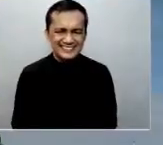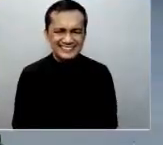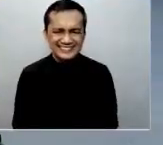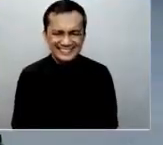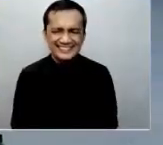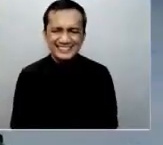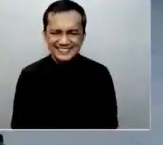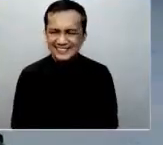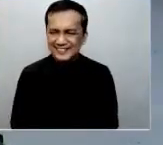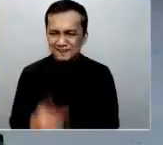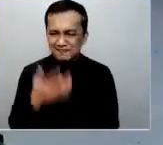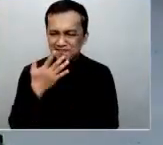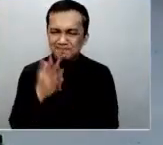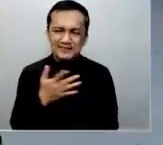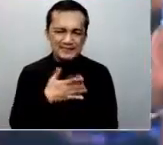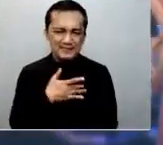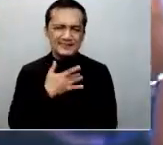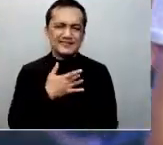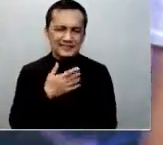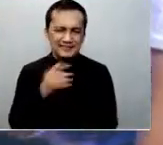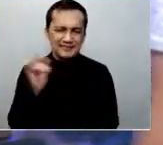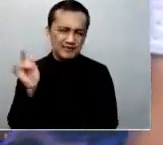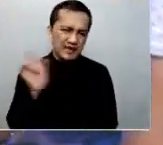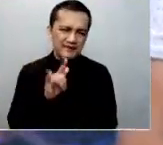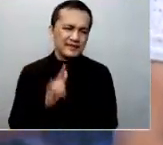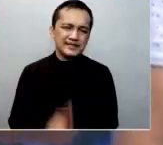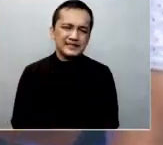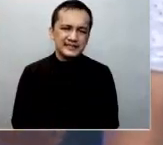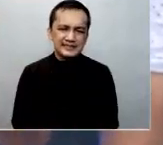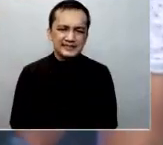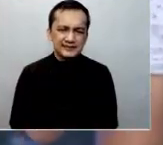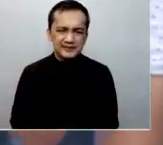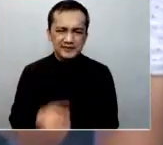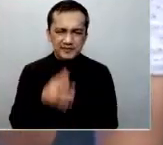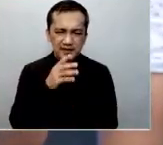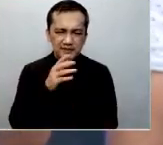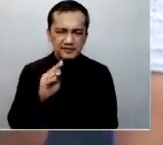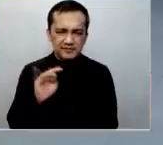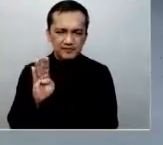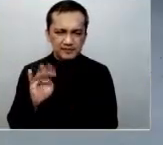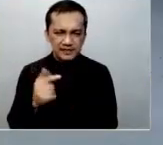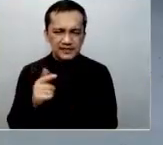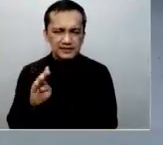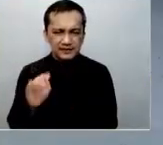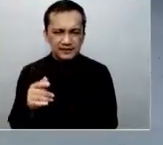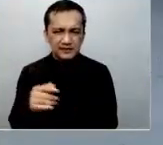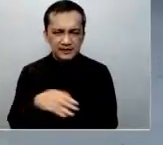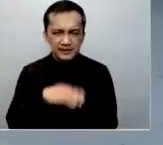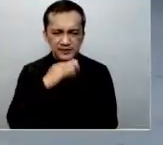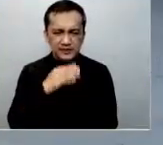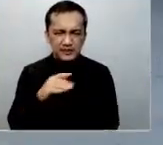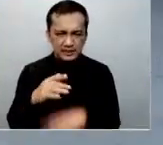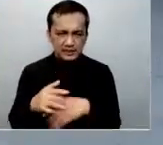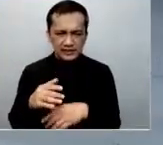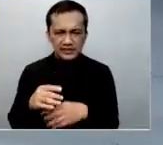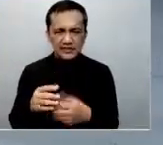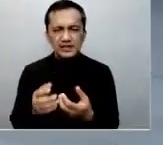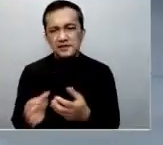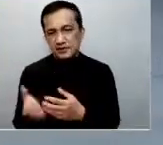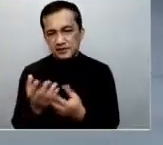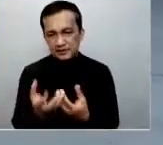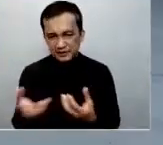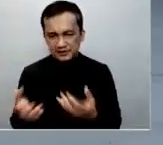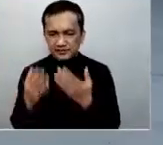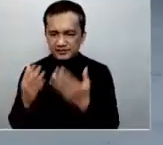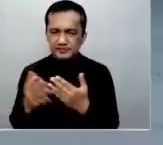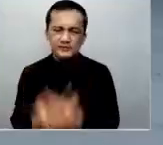Mararamdaman nyo ang pagmamahal grabe. Sa Mami Big Big. So, tama parang, po. Talaga mo nakakabusog ito mga early morning handa natin. Maraming